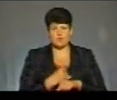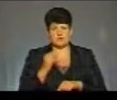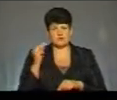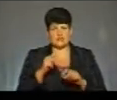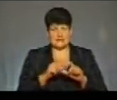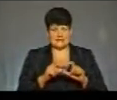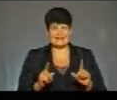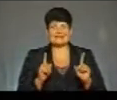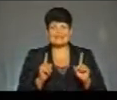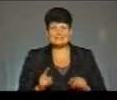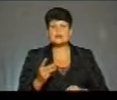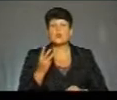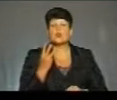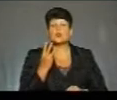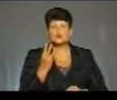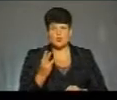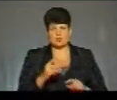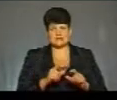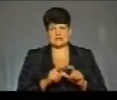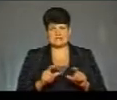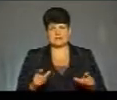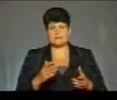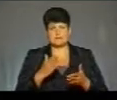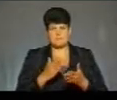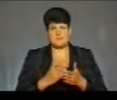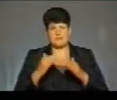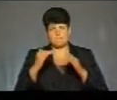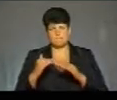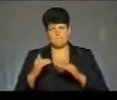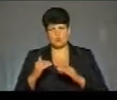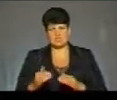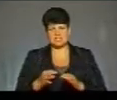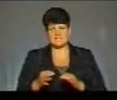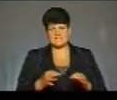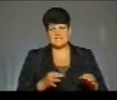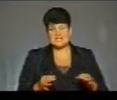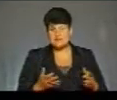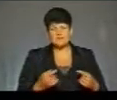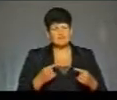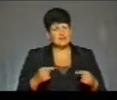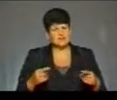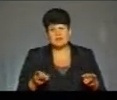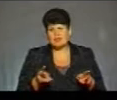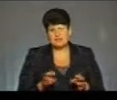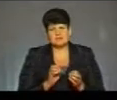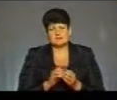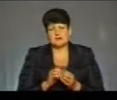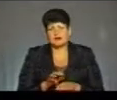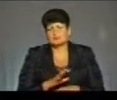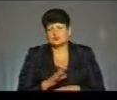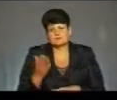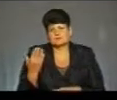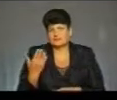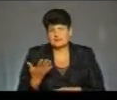закладів, тільки у трьох закладах ми маємо пониження філій. Усі решта залишилися так, як були,